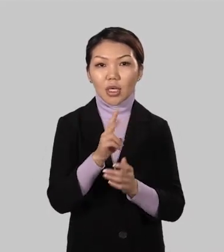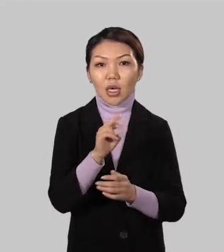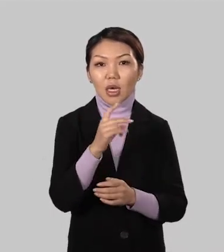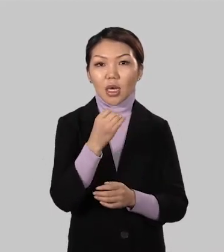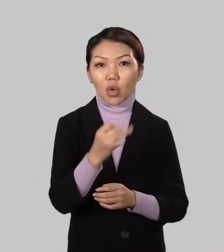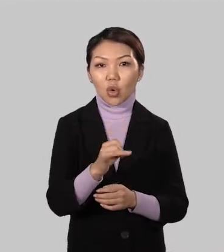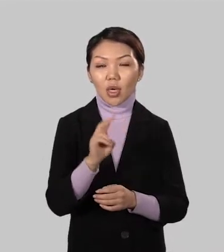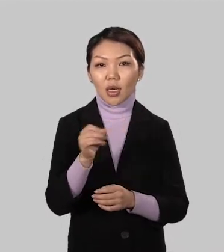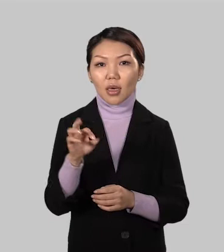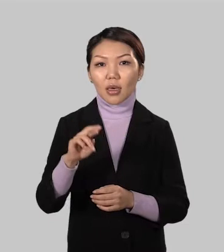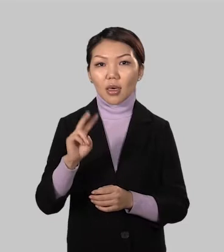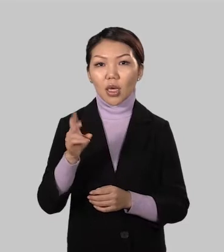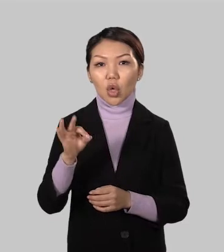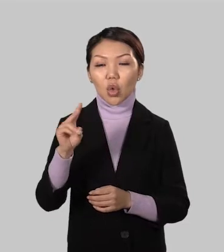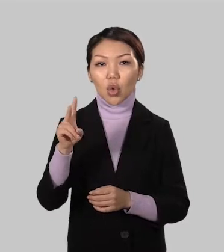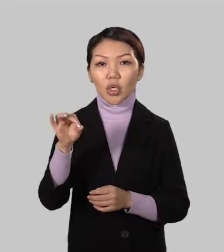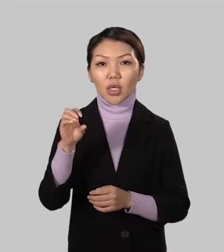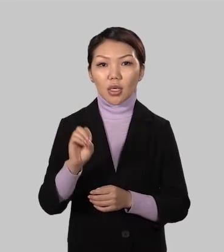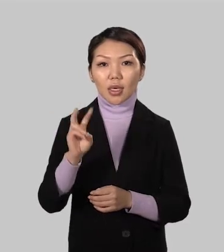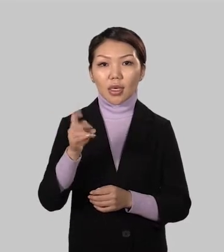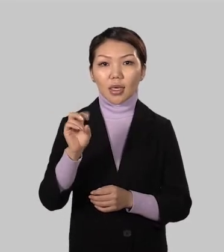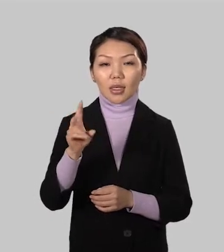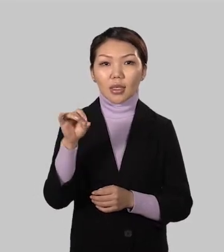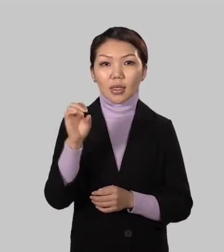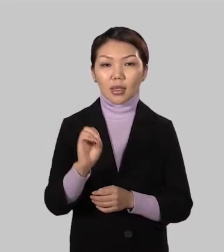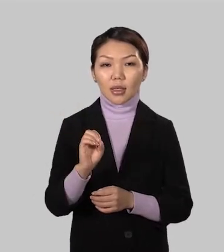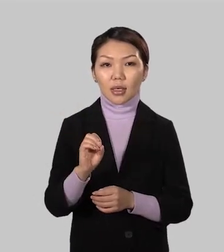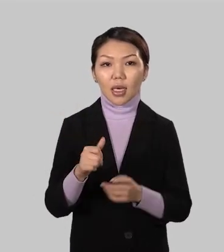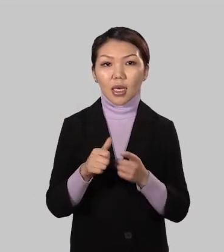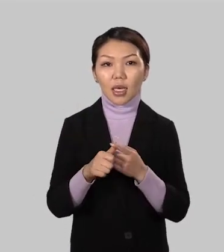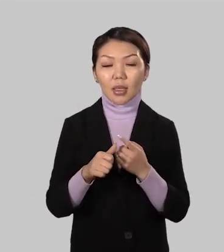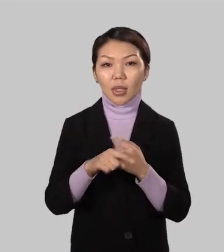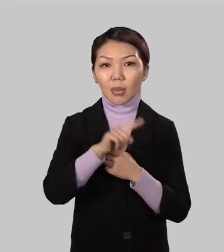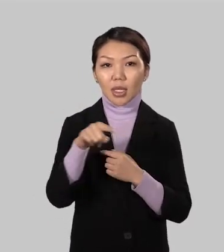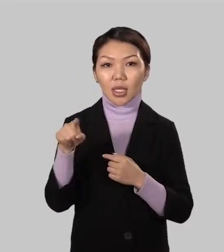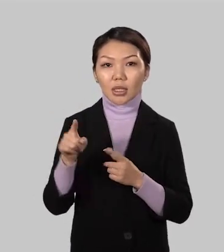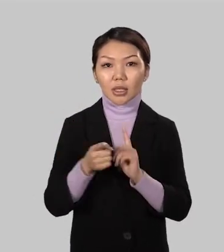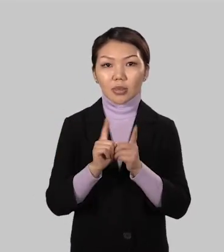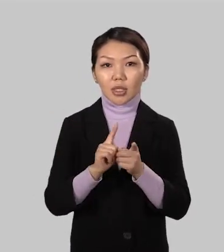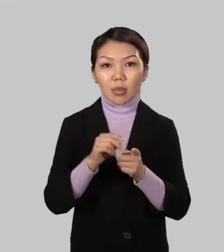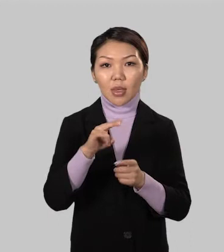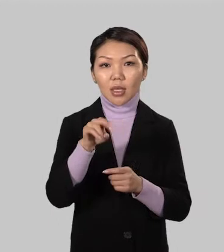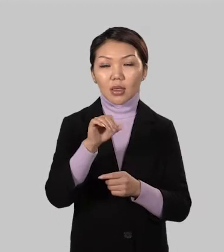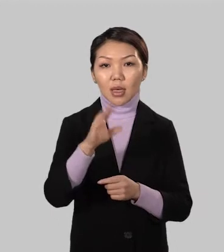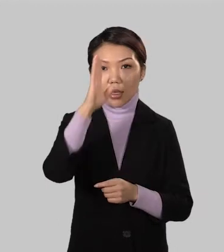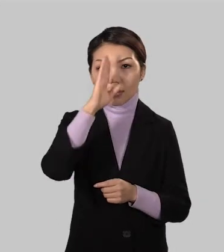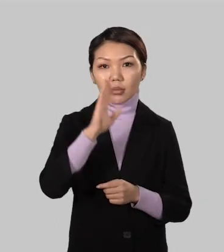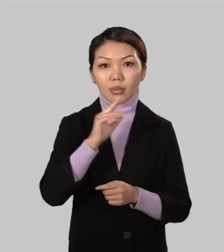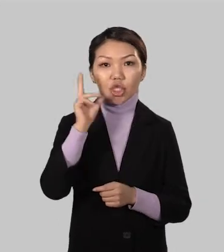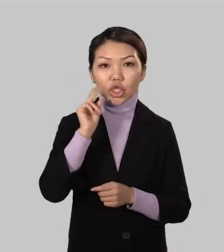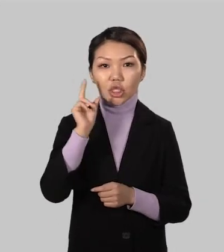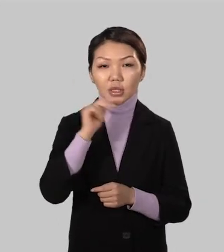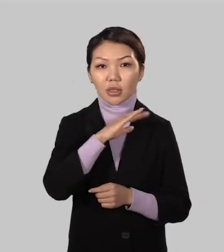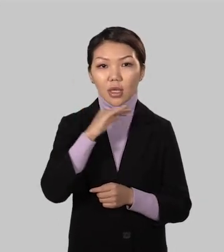какая какое какие имена прилагательные изменяются по родам и числам